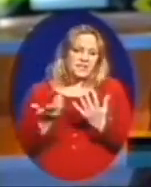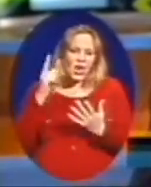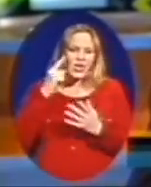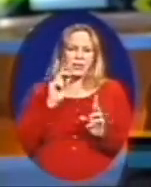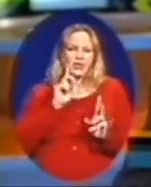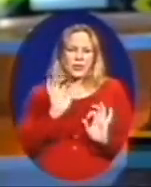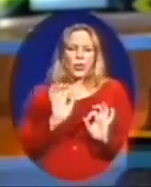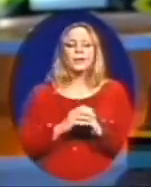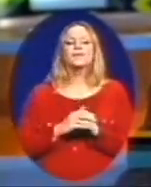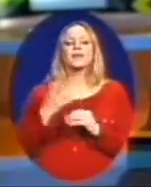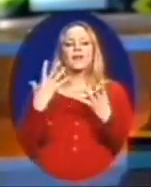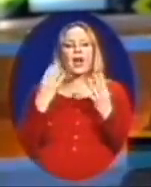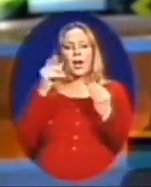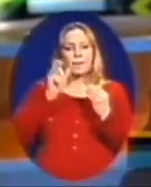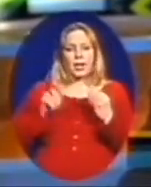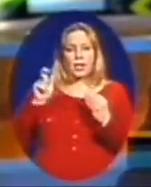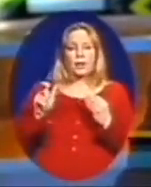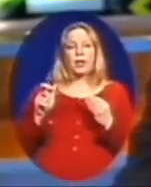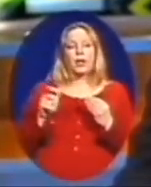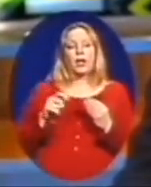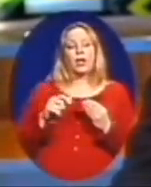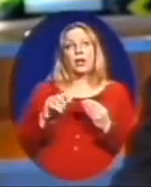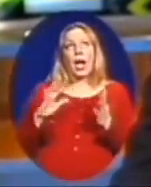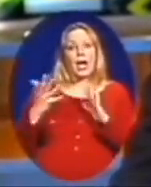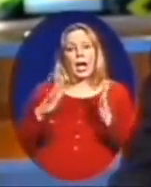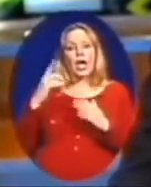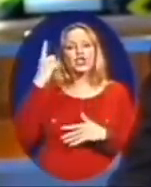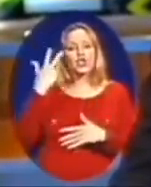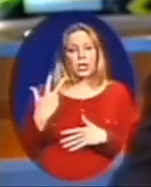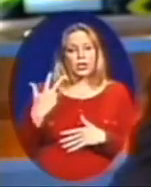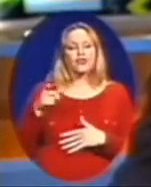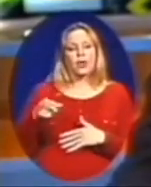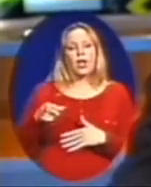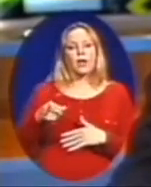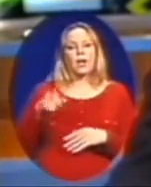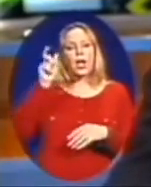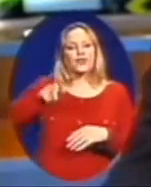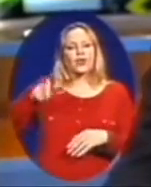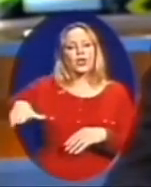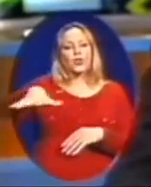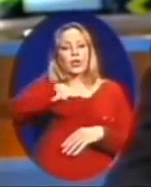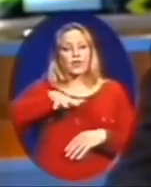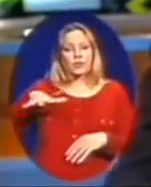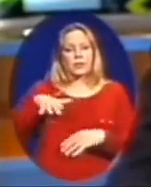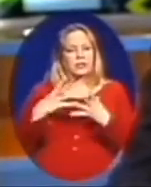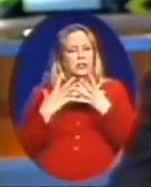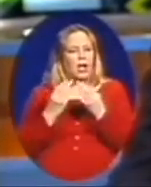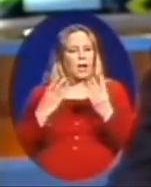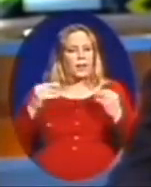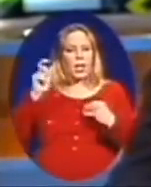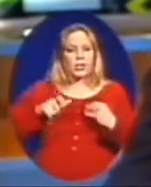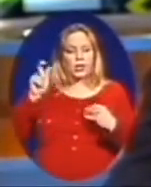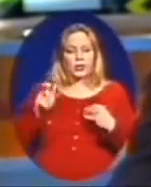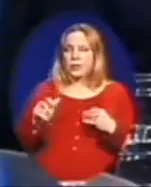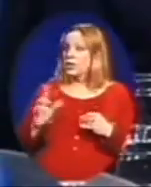מהם, יש הערכה ששליש, הם אנשי יהודה ושומרון. זו מסה מאוד מאוד